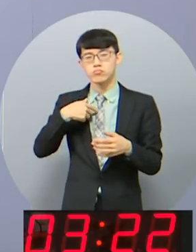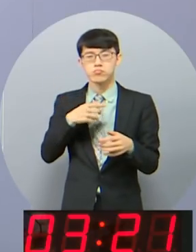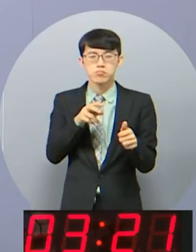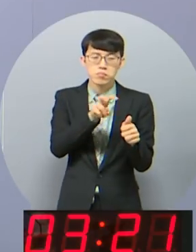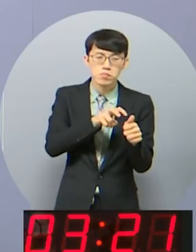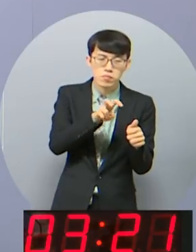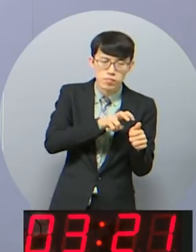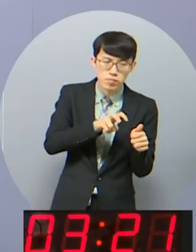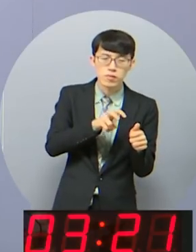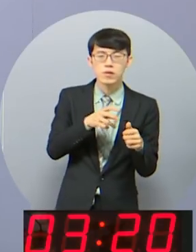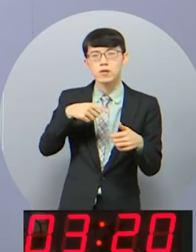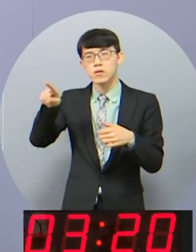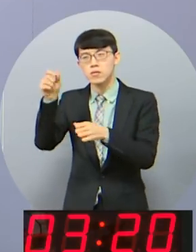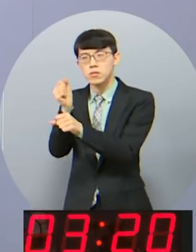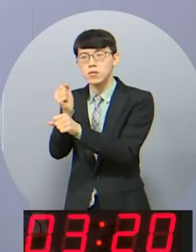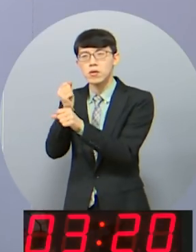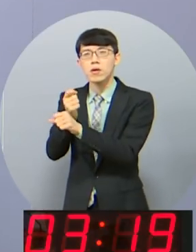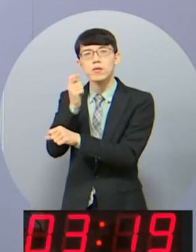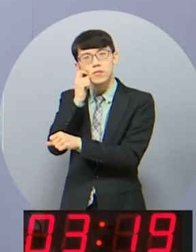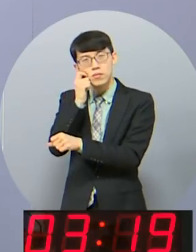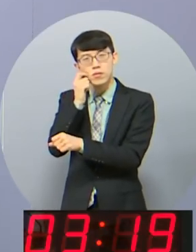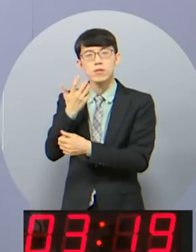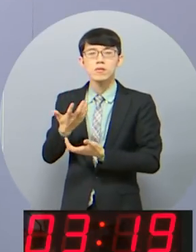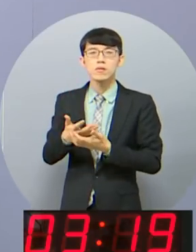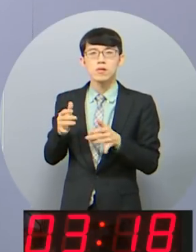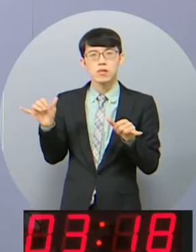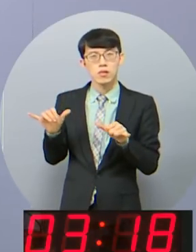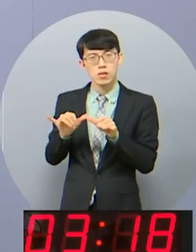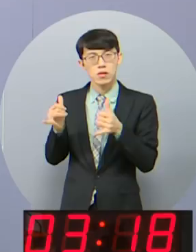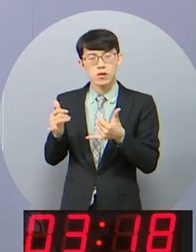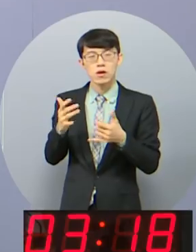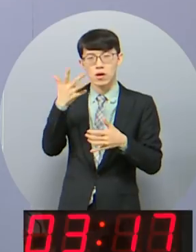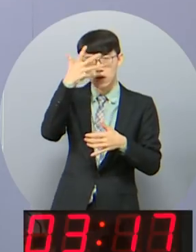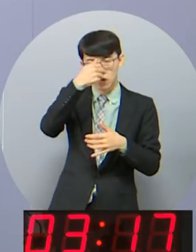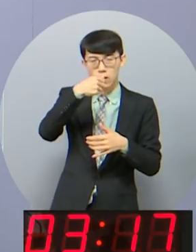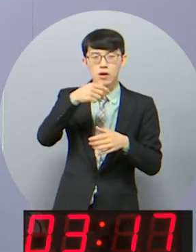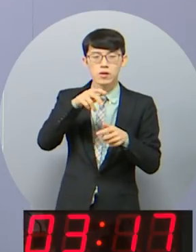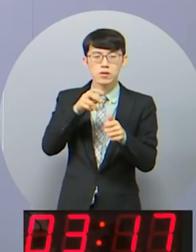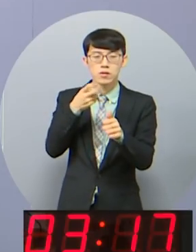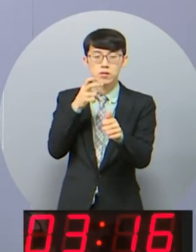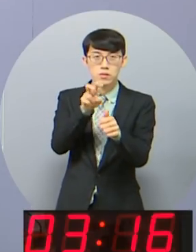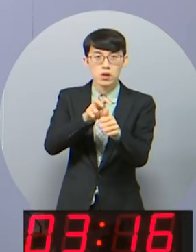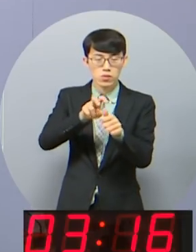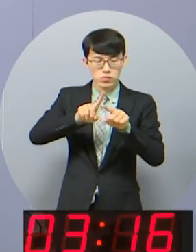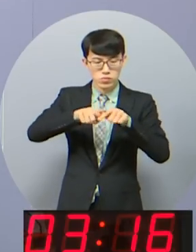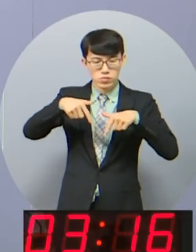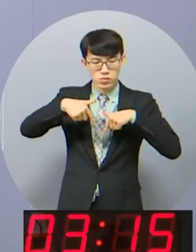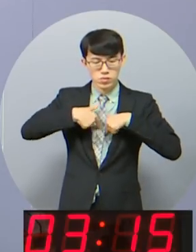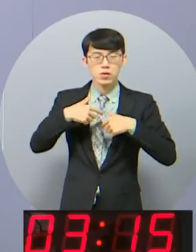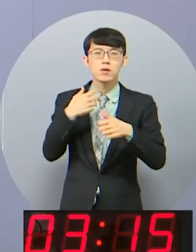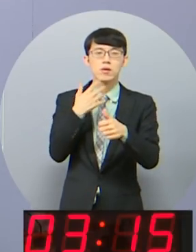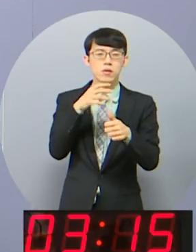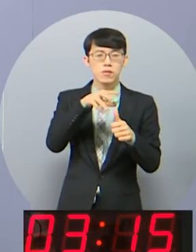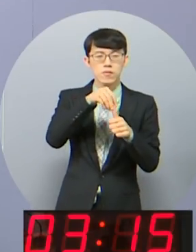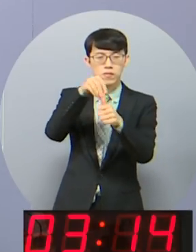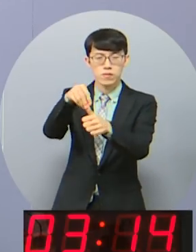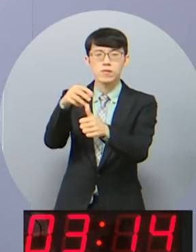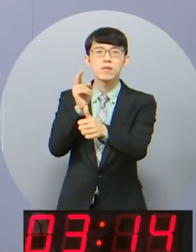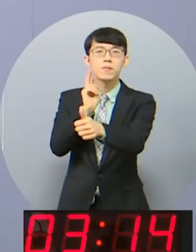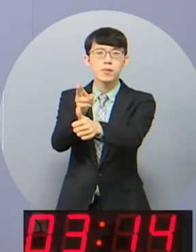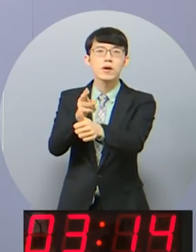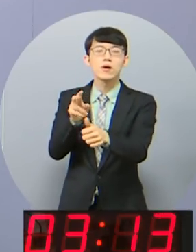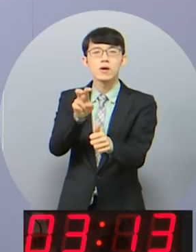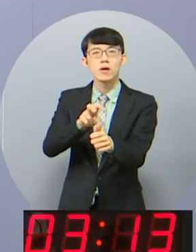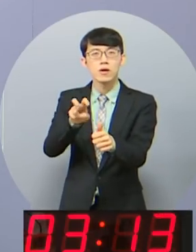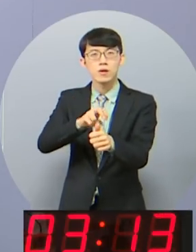度去上班，啊！咱托老会当送去托老中心去顾，你是要送去顾，啊！咱来上班，暗